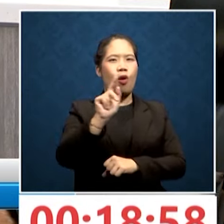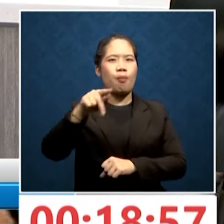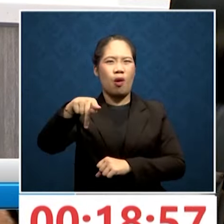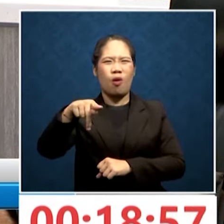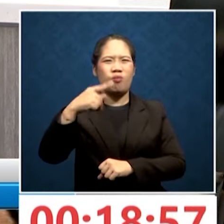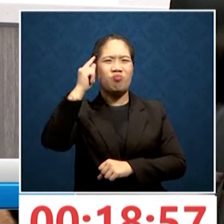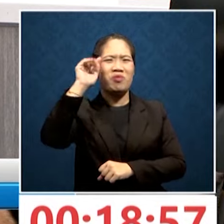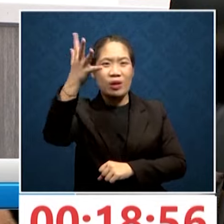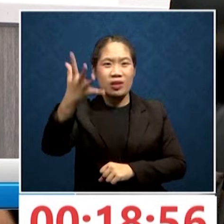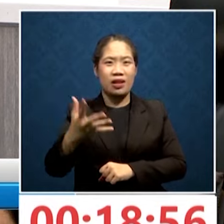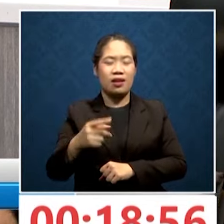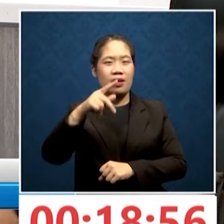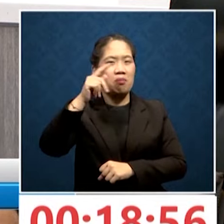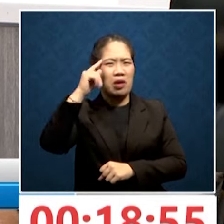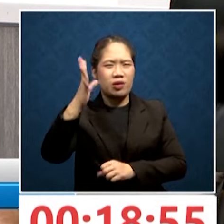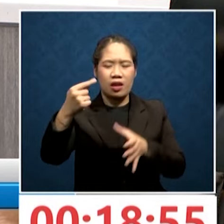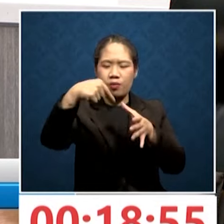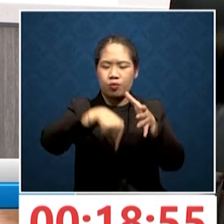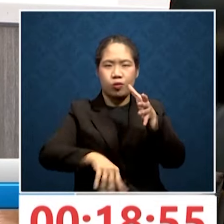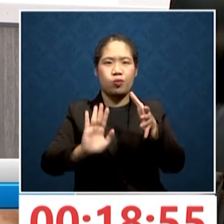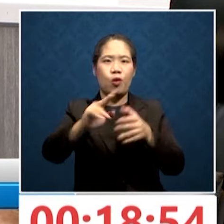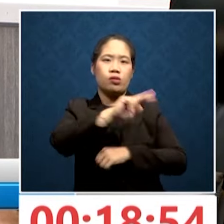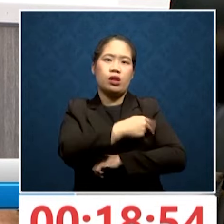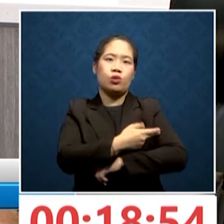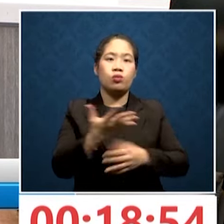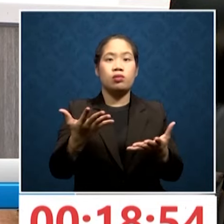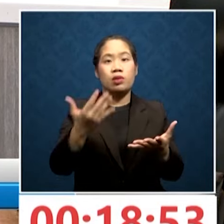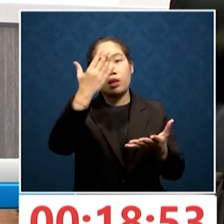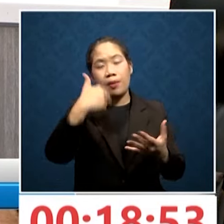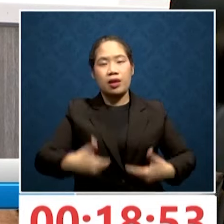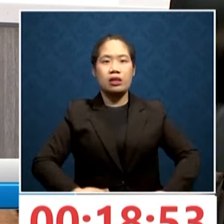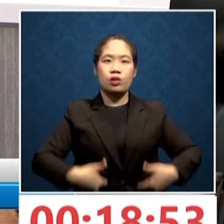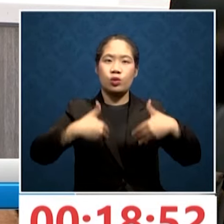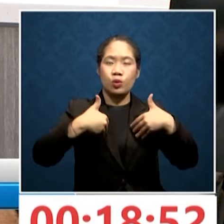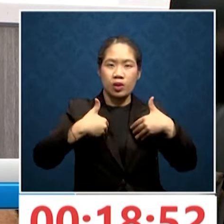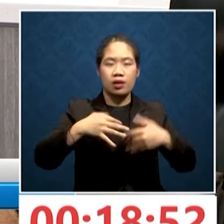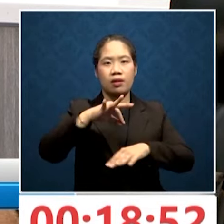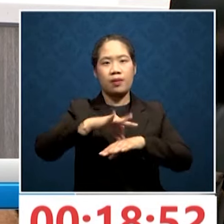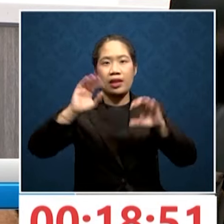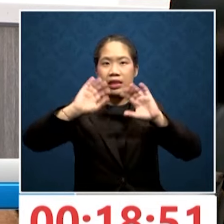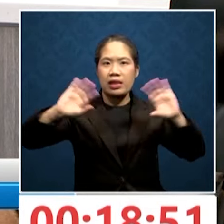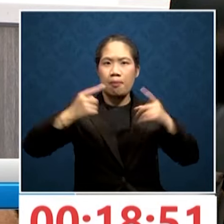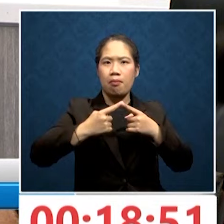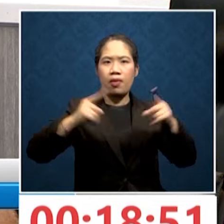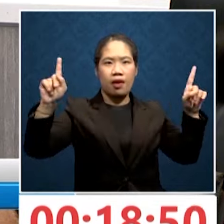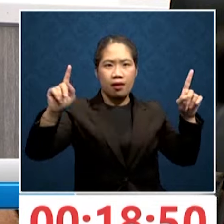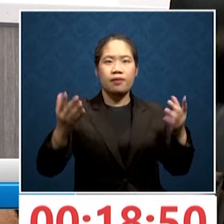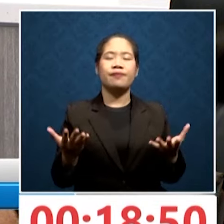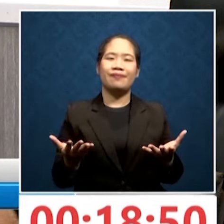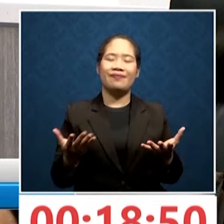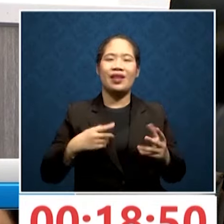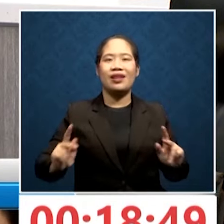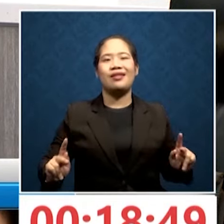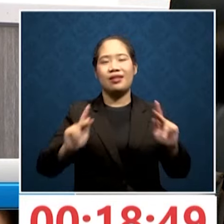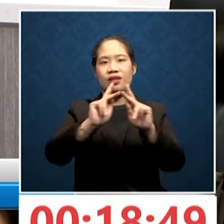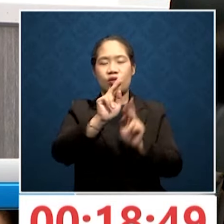ารณสุขอย่างถ่องแท้อันเนื่องมาจากวิถีชีวิตการรับราชการเป็นคนละแบบกันกระทรวงสาธ